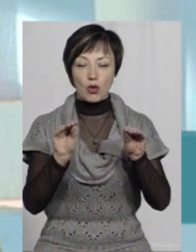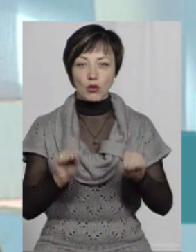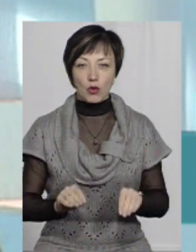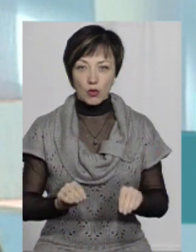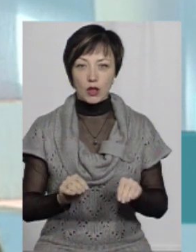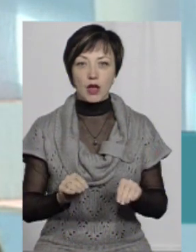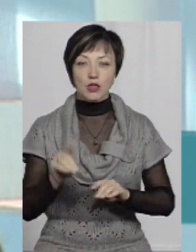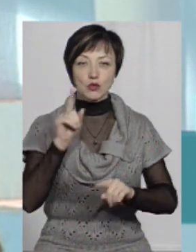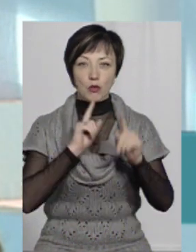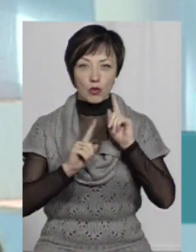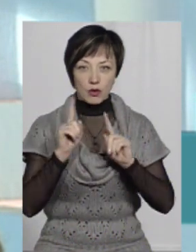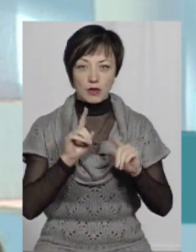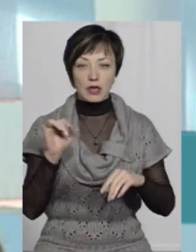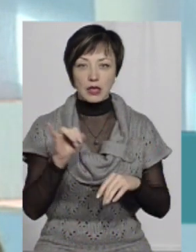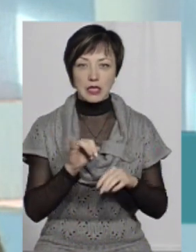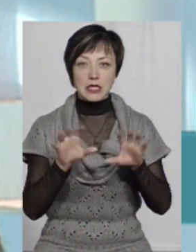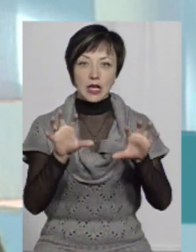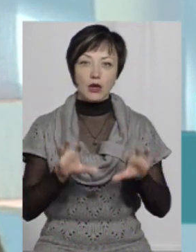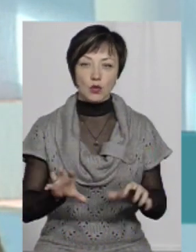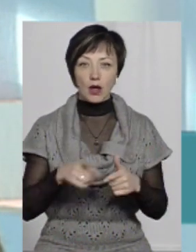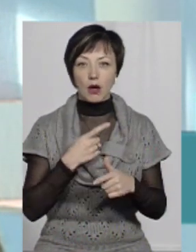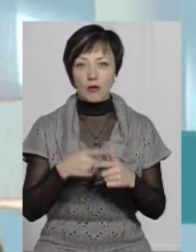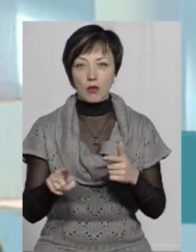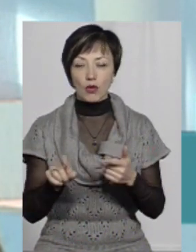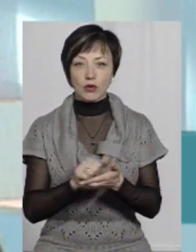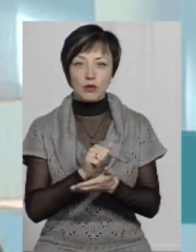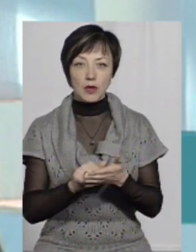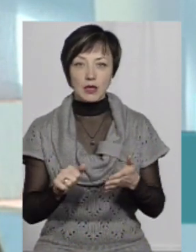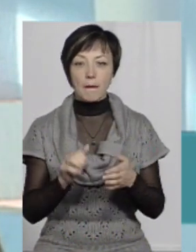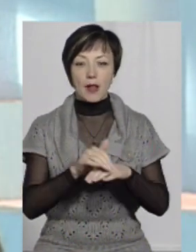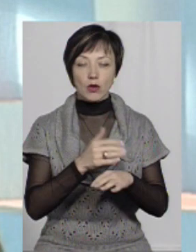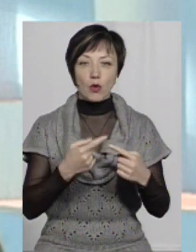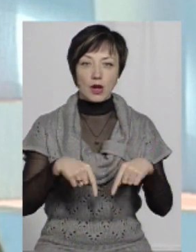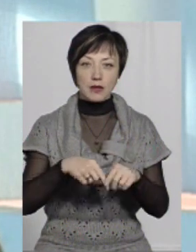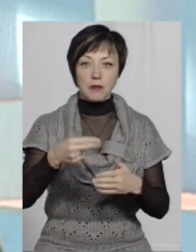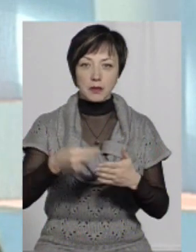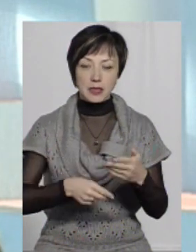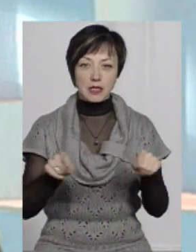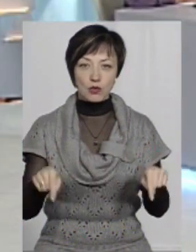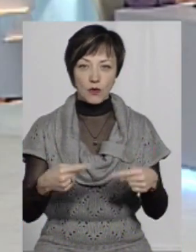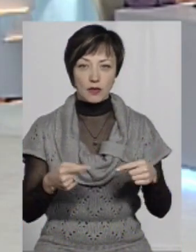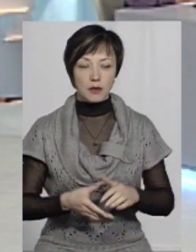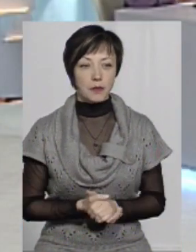протокол установчих зборів і статут або установчий акт благодійної організації, підписаний